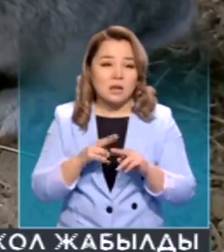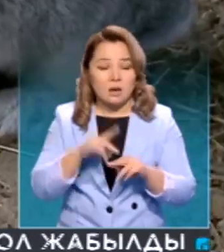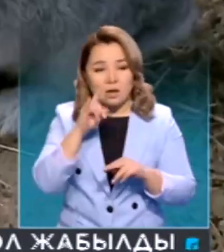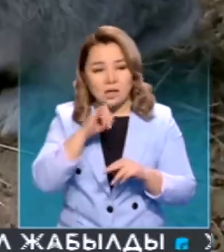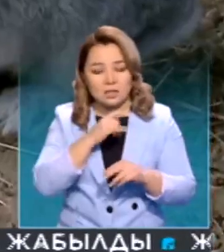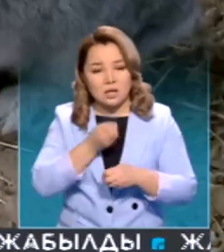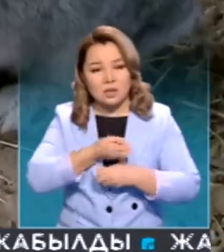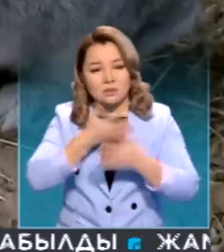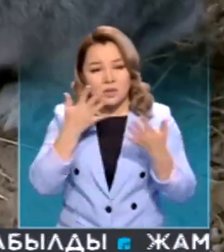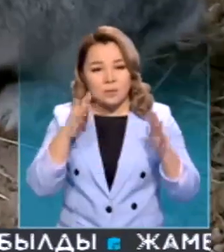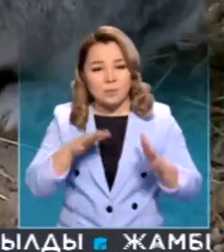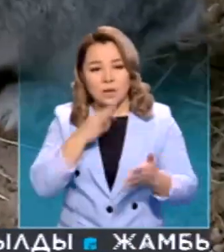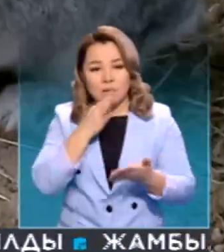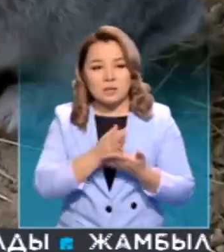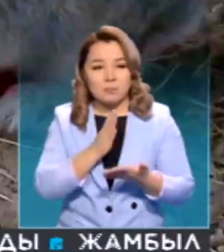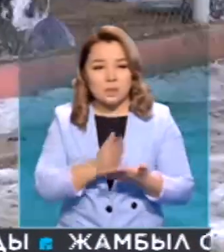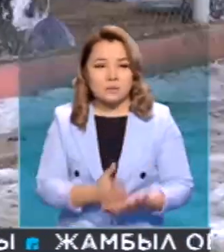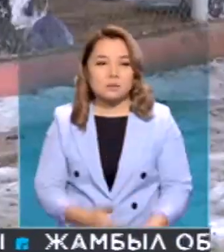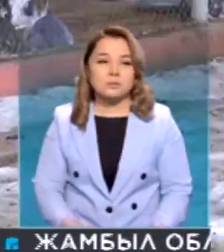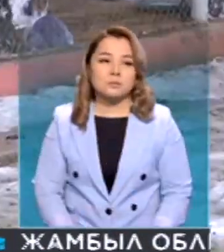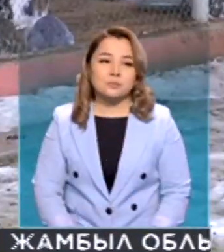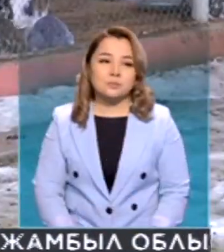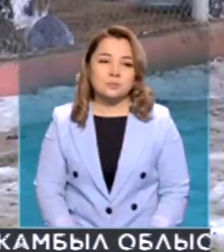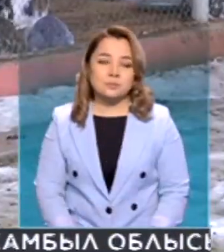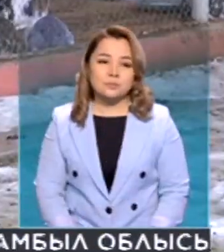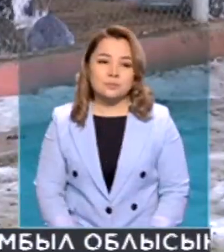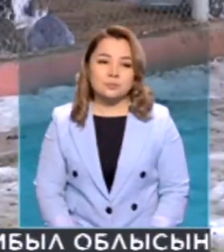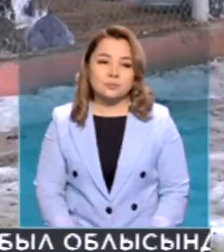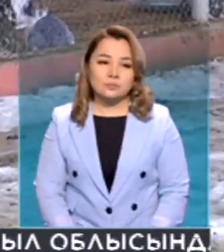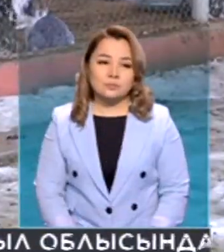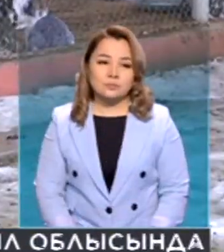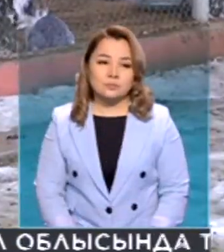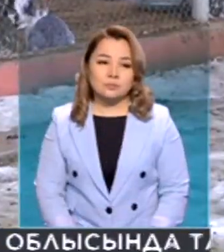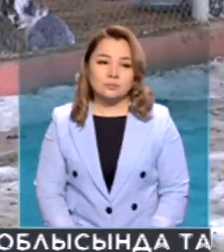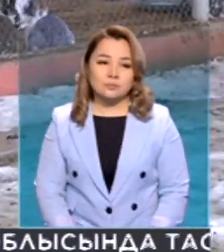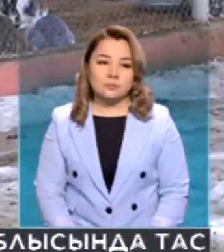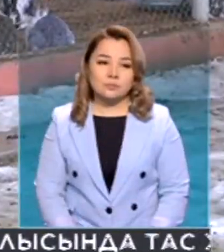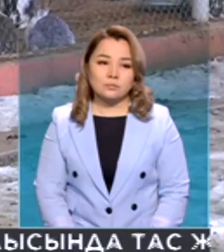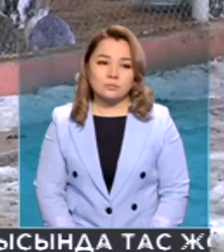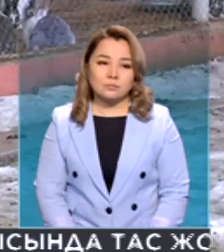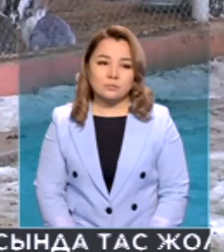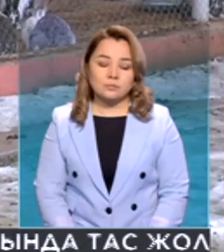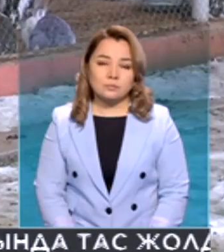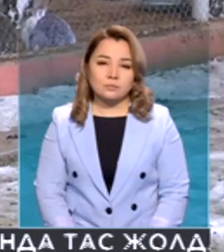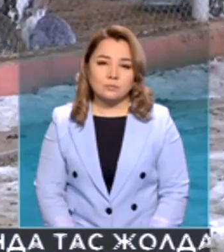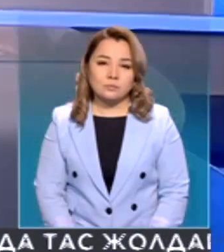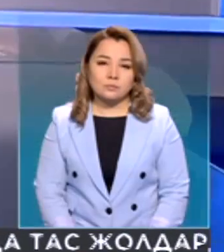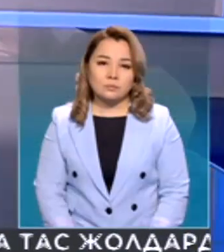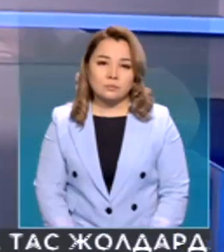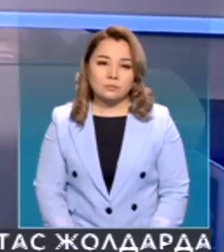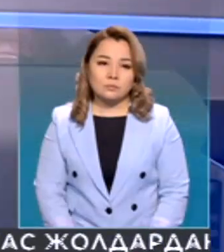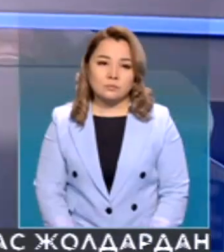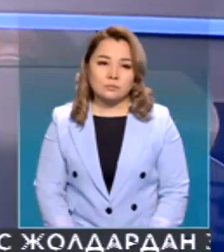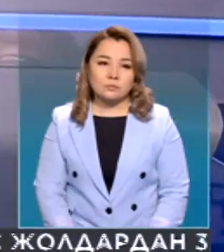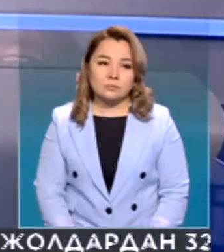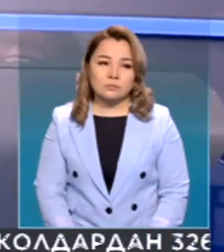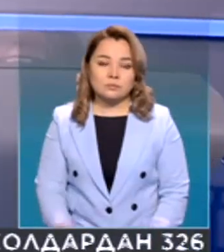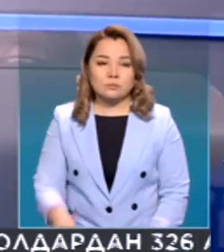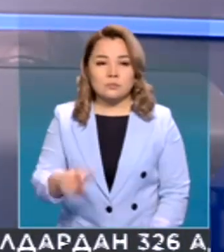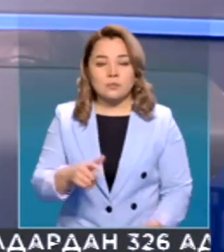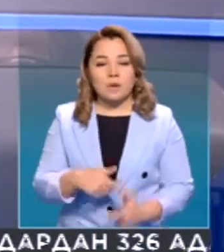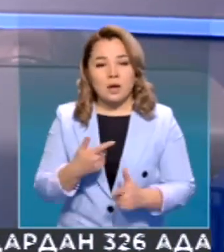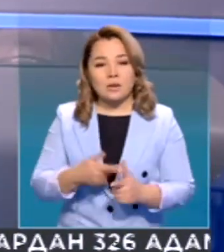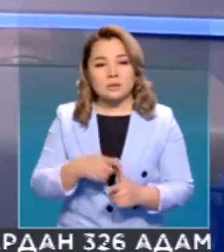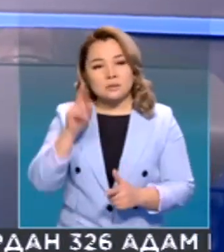қазақта киелі саналады. Ғани Қалмахан, Нұрлан Нұрбек, Қазақстан ұлттық телеарнасы, Шымкент. Аты